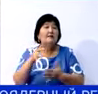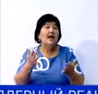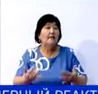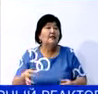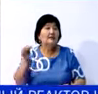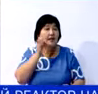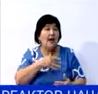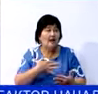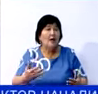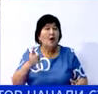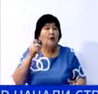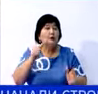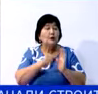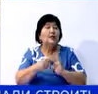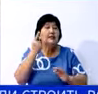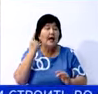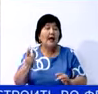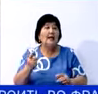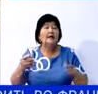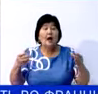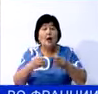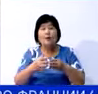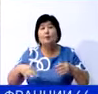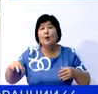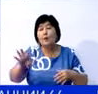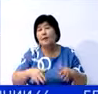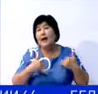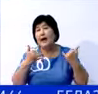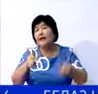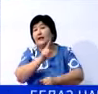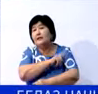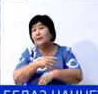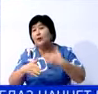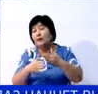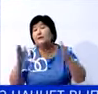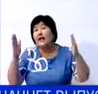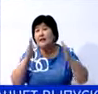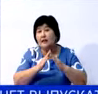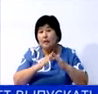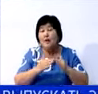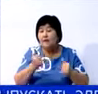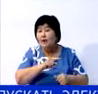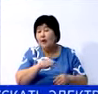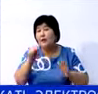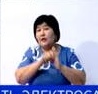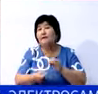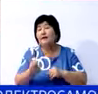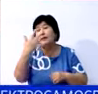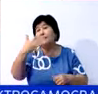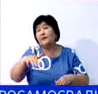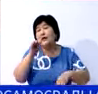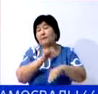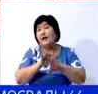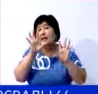востребованные лекарства. 161 мобильная группа по области оказывает медицинскую помощь на дому. В ходе мониторинга выявлено 50